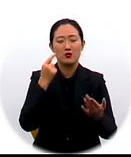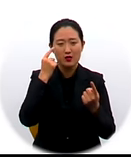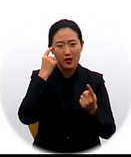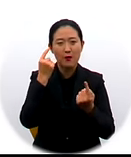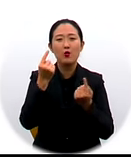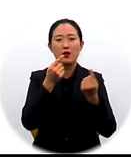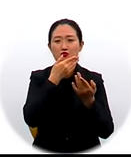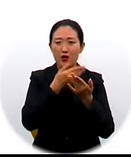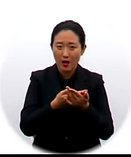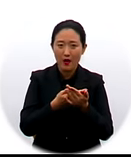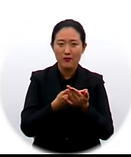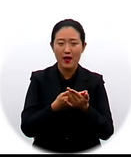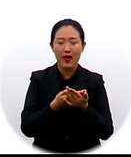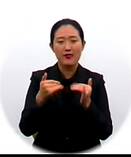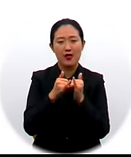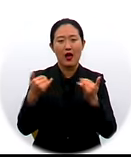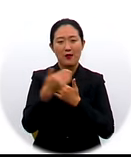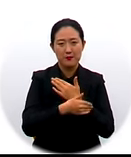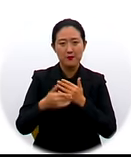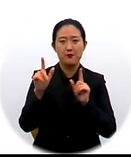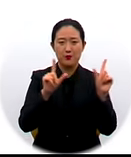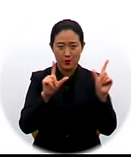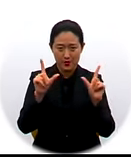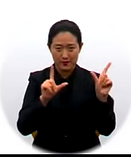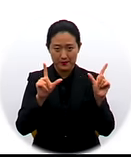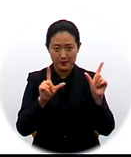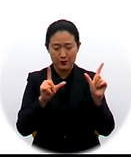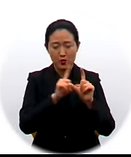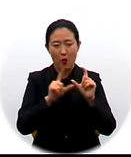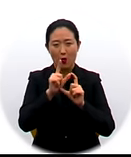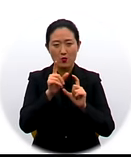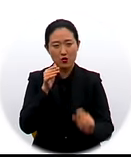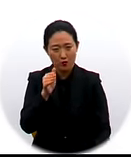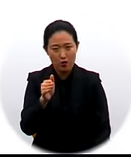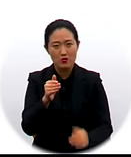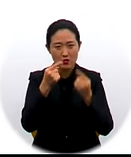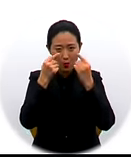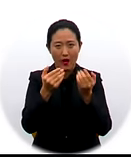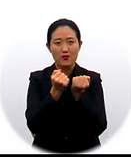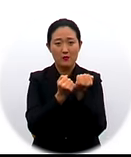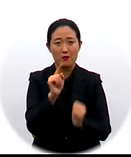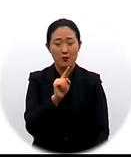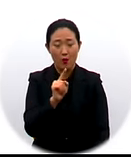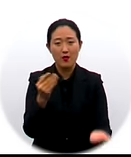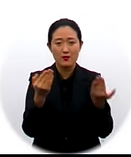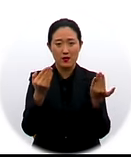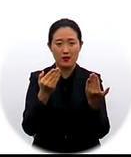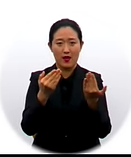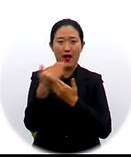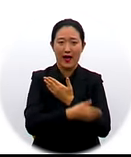있는데요. 조금 더 전문적으로 그리고 정확하게 설명하자면 직무 역량에서 태도라고 하는 것들은 그 직무